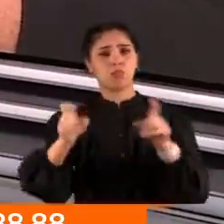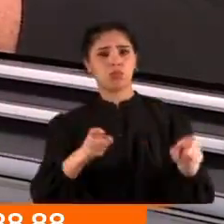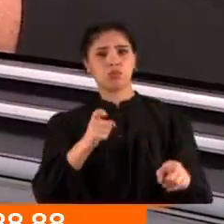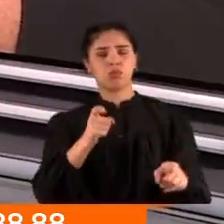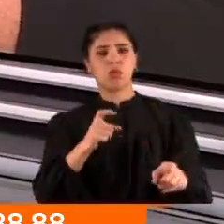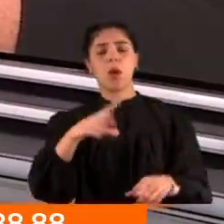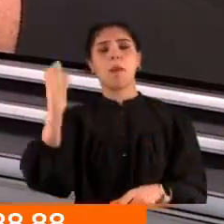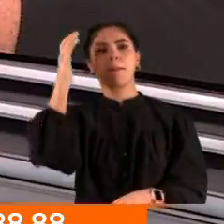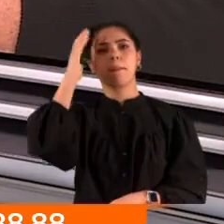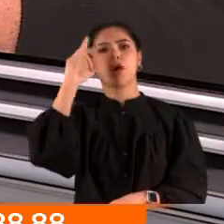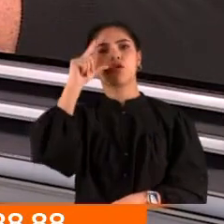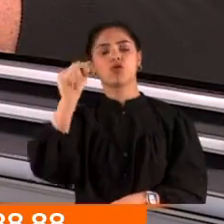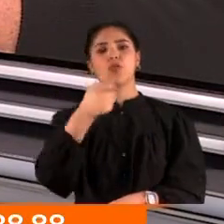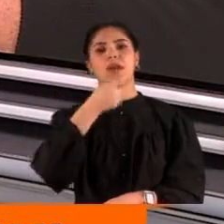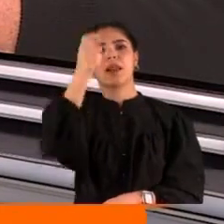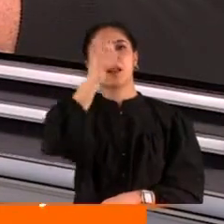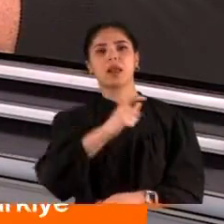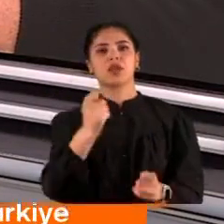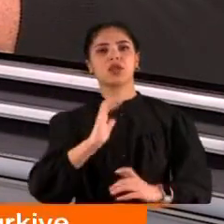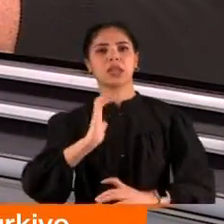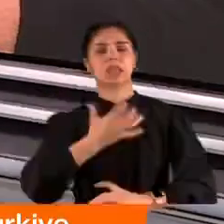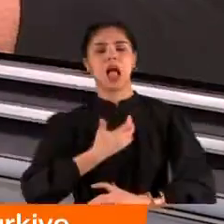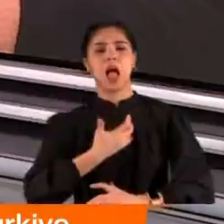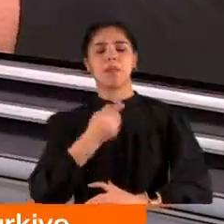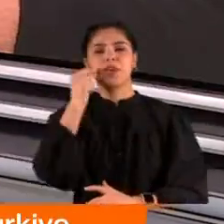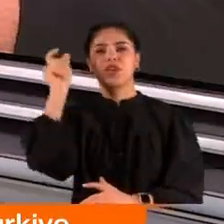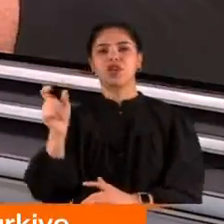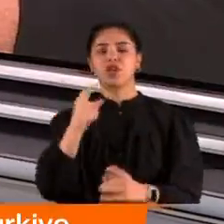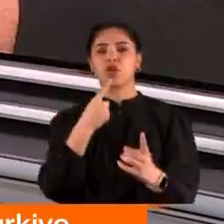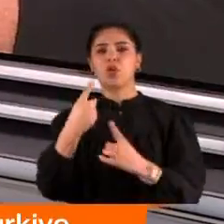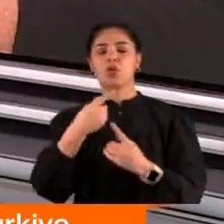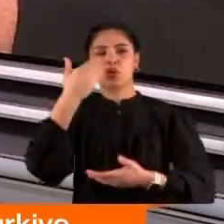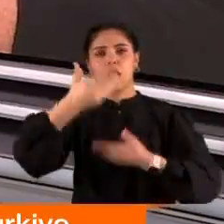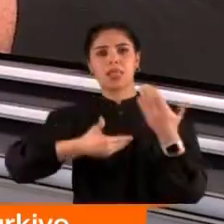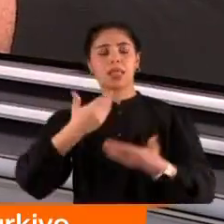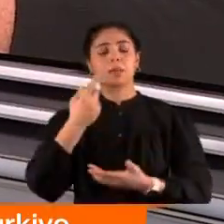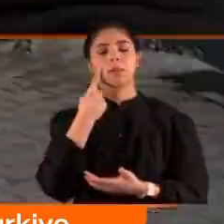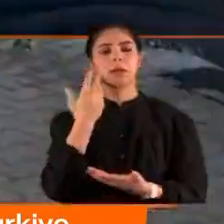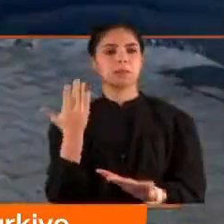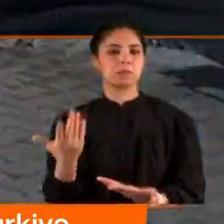baş şüpheli Sinan sardoğan'ın iş yeri sahipleri de konuştu bakın neler anlatıyorlar